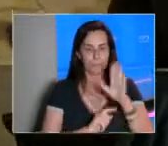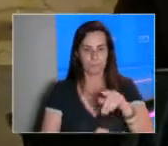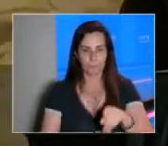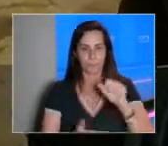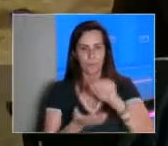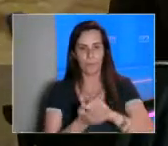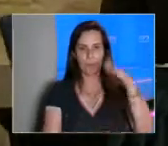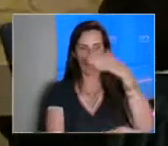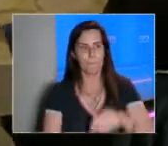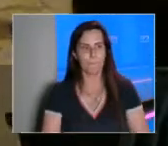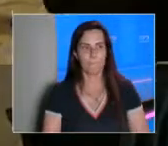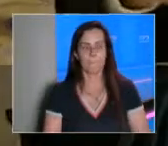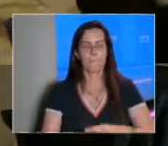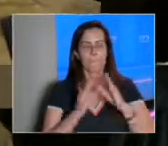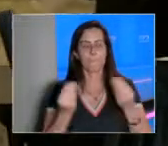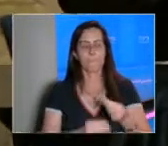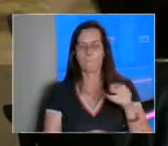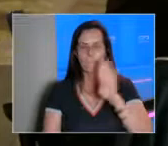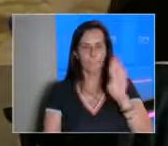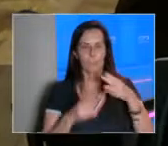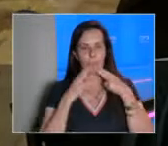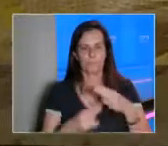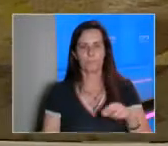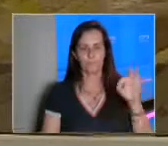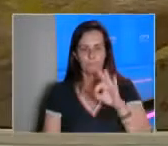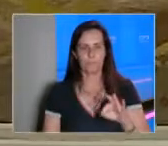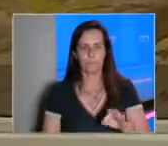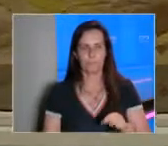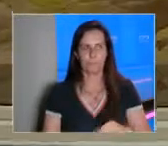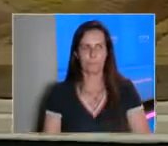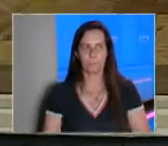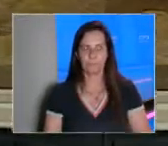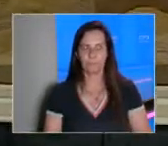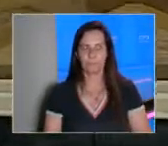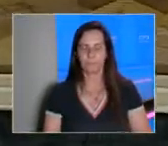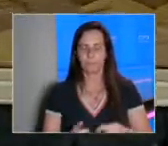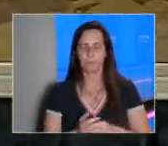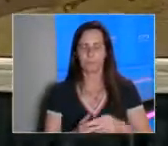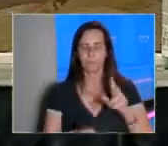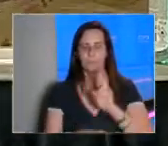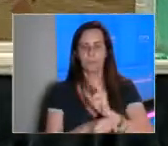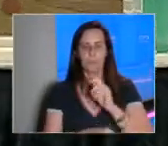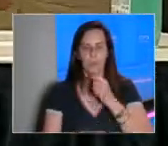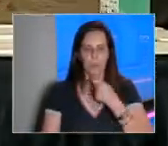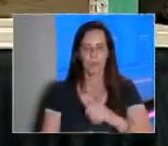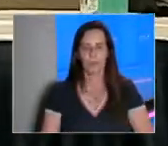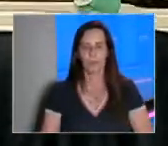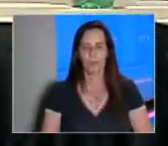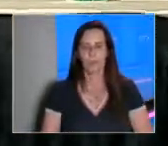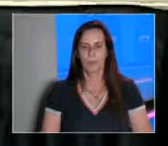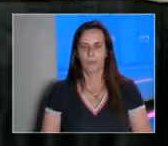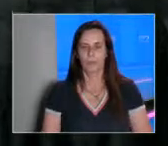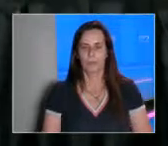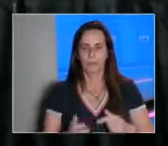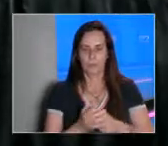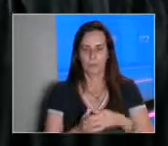הוא על חשבון המדינה? כל הדברים האלה נתניהו לא התייחס, עדיין לא התייחס. מעניין לראות האם ישמור על שתיקה, ובכך נוכל להבין שמי